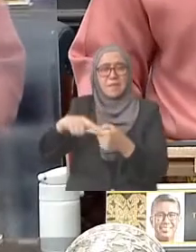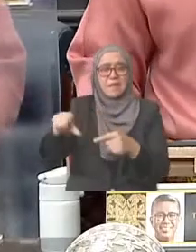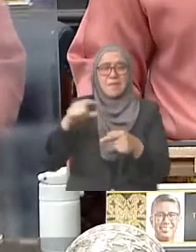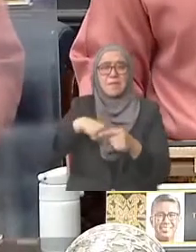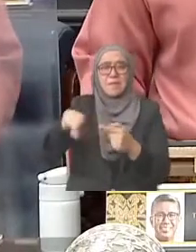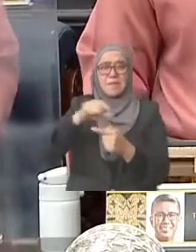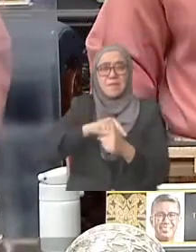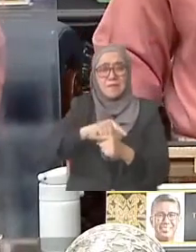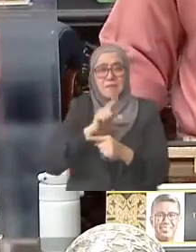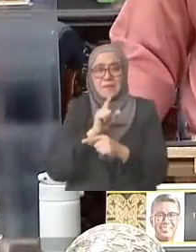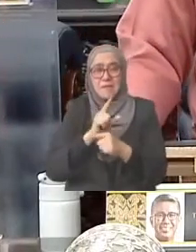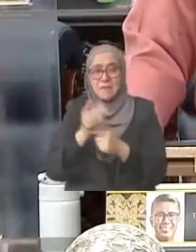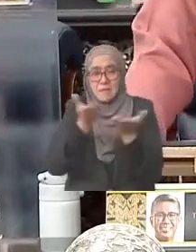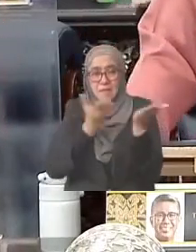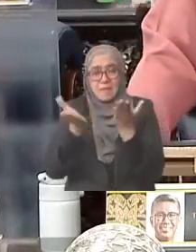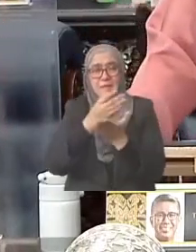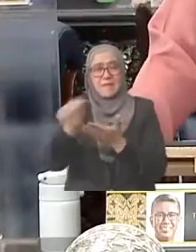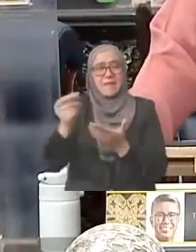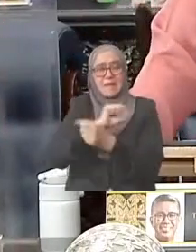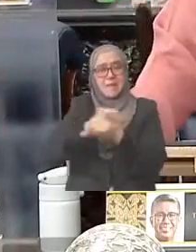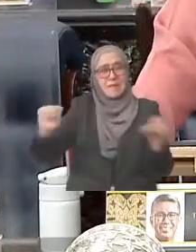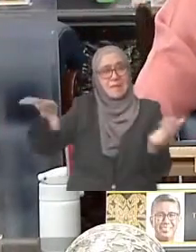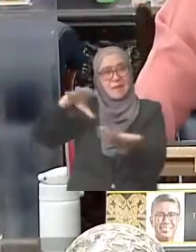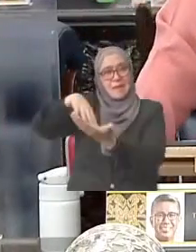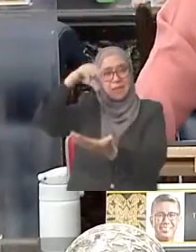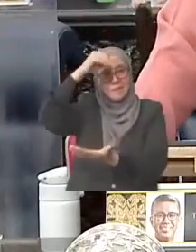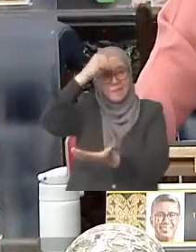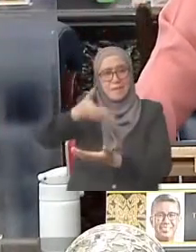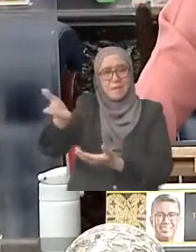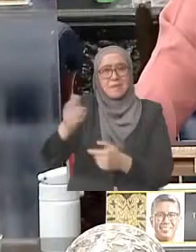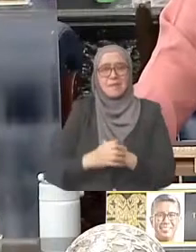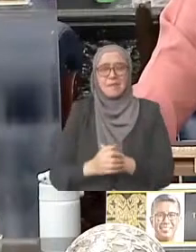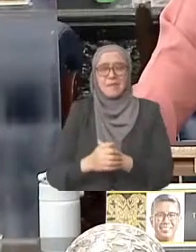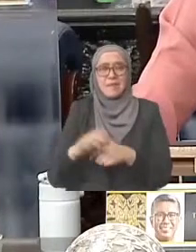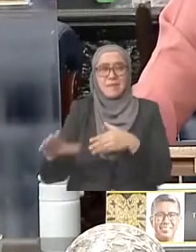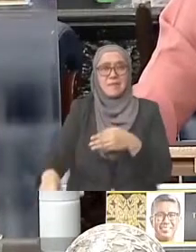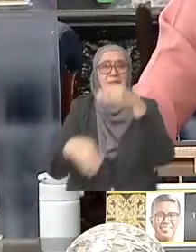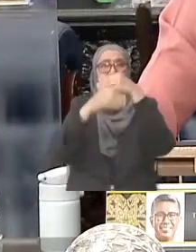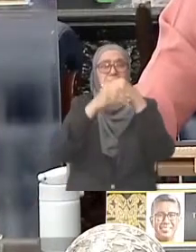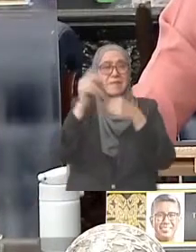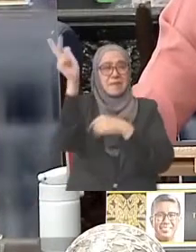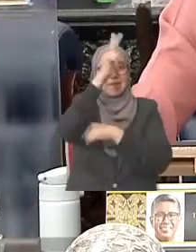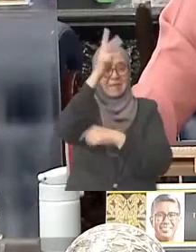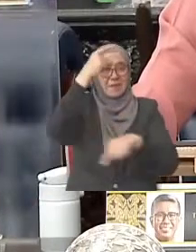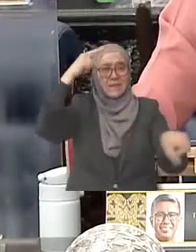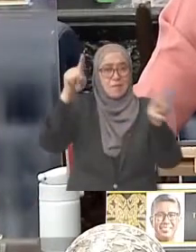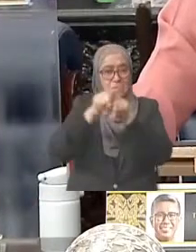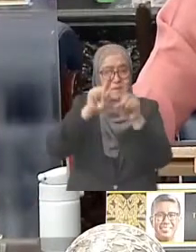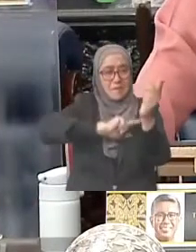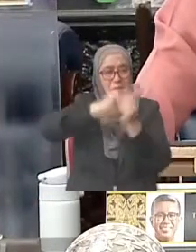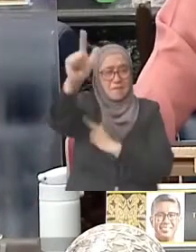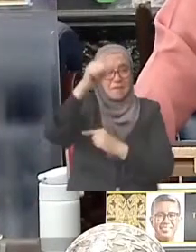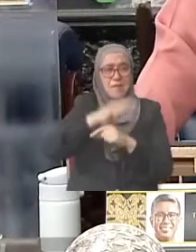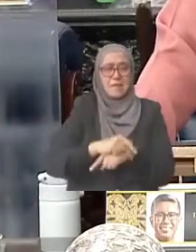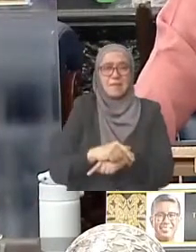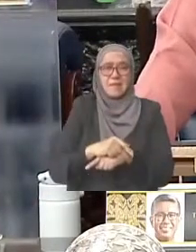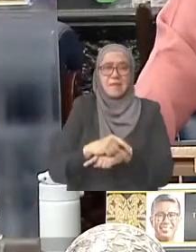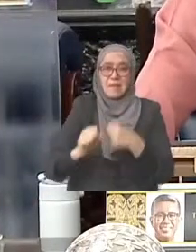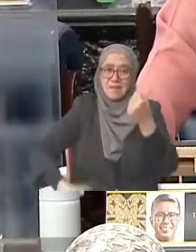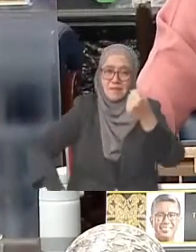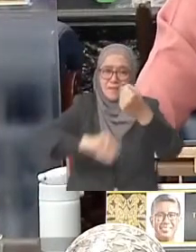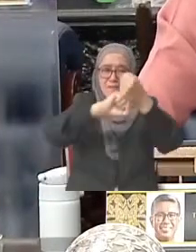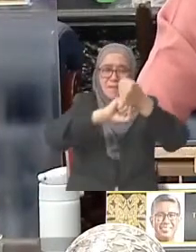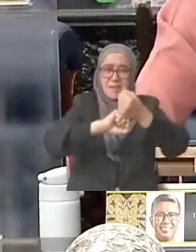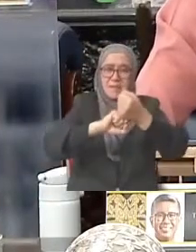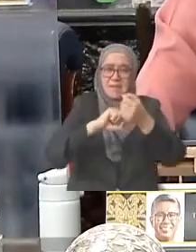kebakaran mereka Sebagai tambahan sukacita diumumkan kerajaan bertujuh meluluskan penajajahan program kebakaran